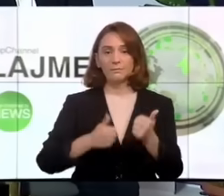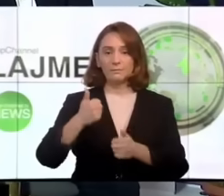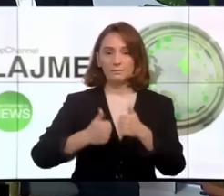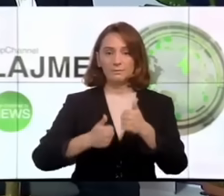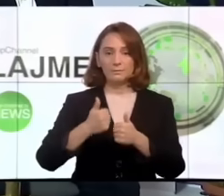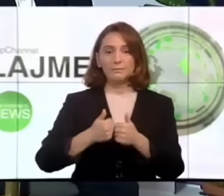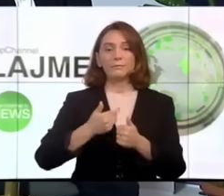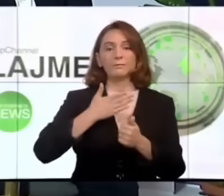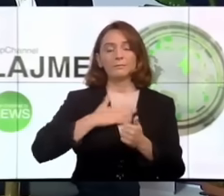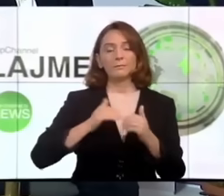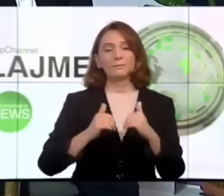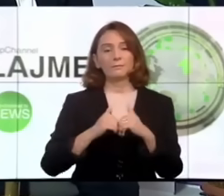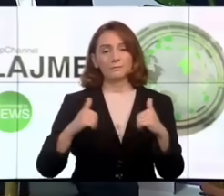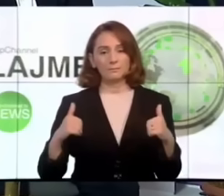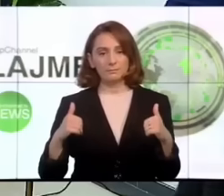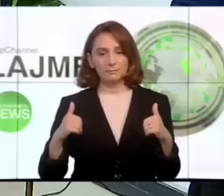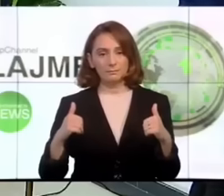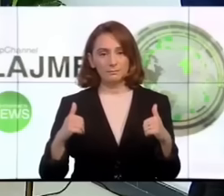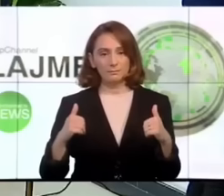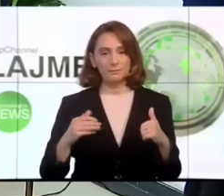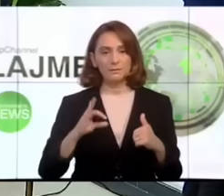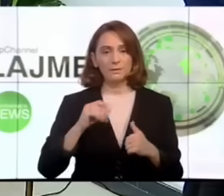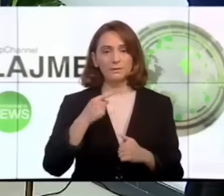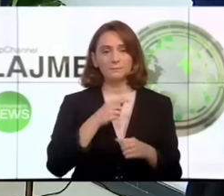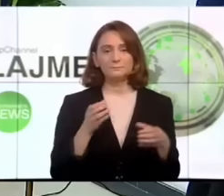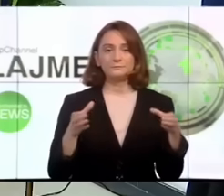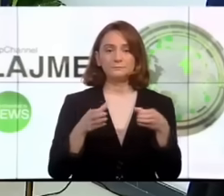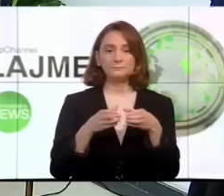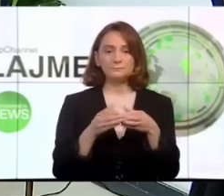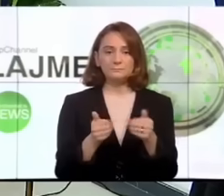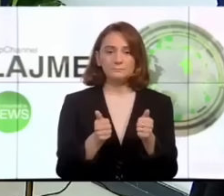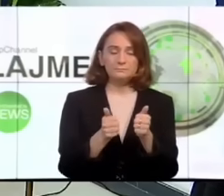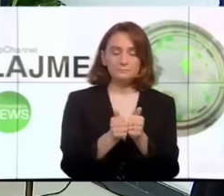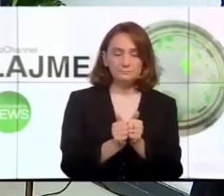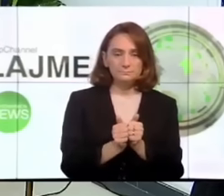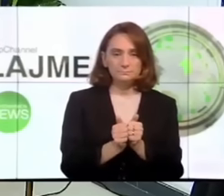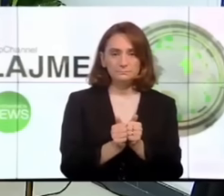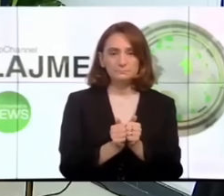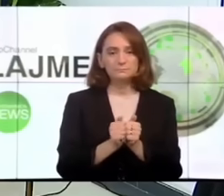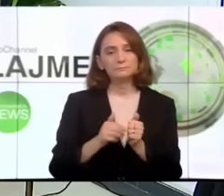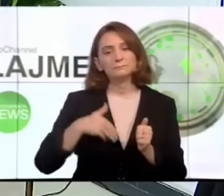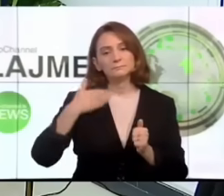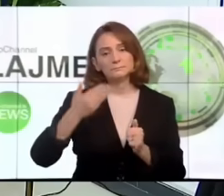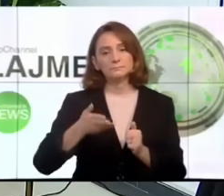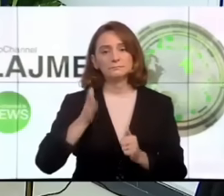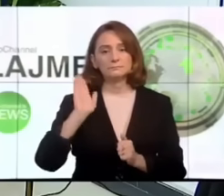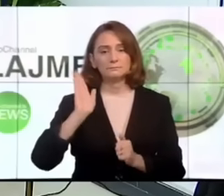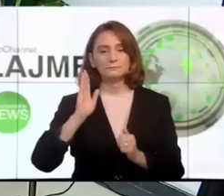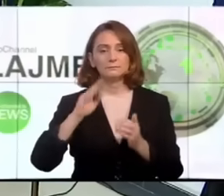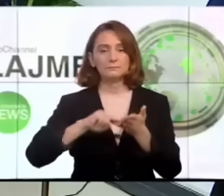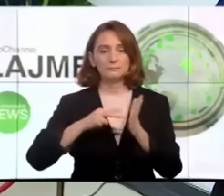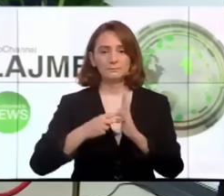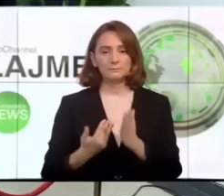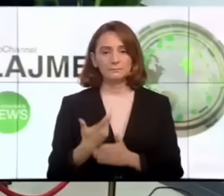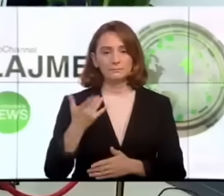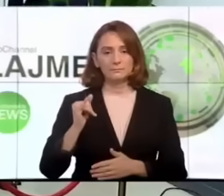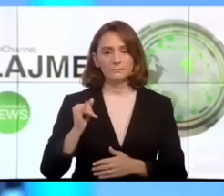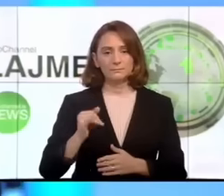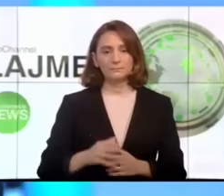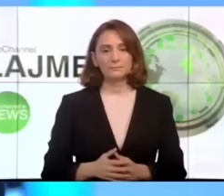një partije të re, Enkelejt Alibea i ka vendosur të marrë dhe pa kohë para se të shpallë projektin e tij politik.